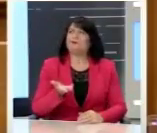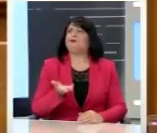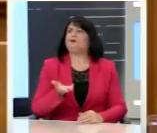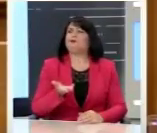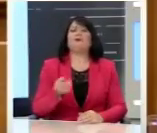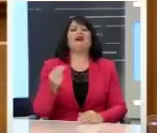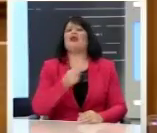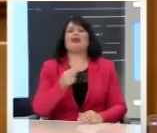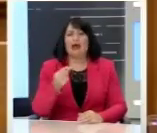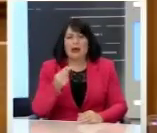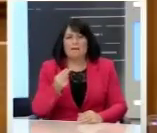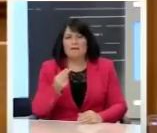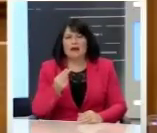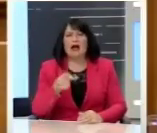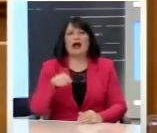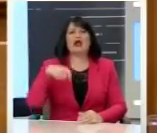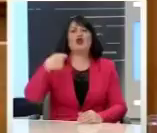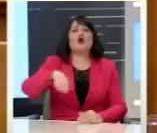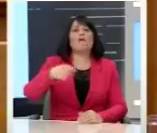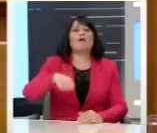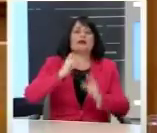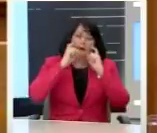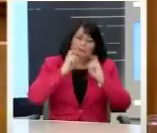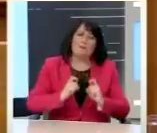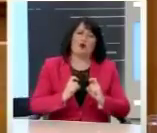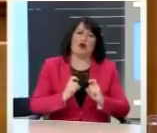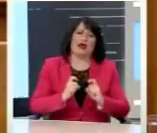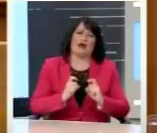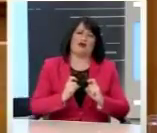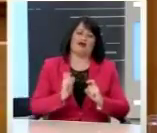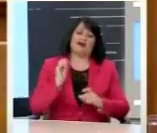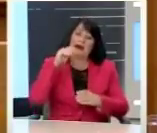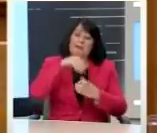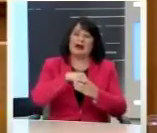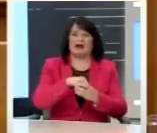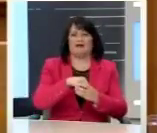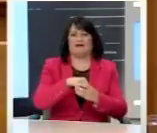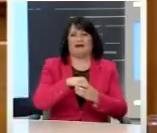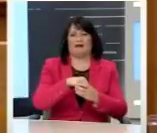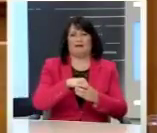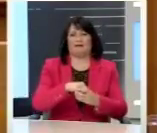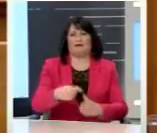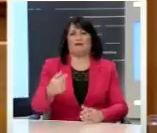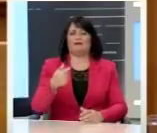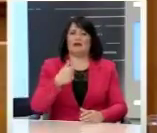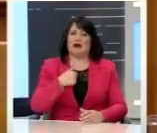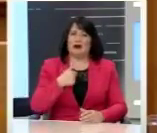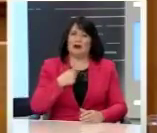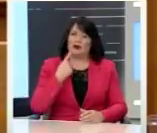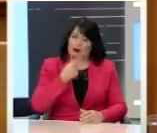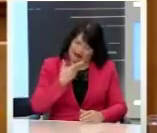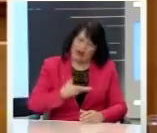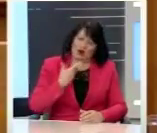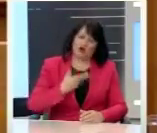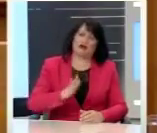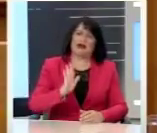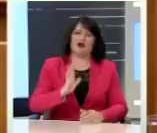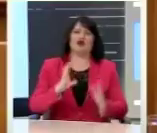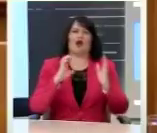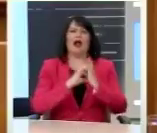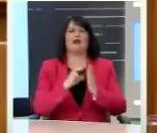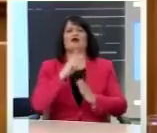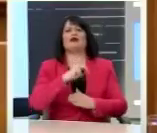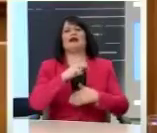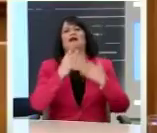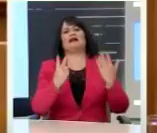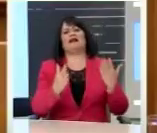είναι θέμα, είναι νομική υποχρέωση της παρέμβασης της δικής μου που υπαγορεύεται, για να κλείνω, με το άρθρο 37 παράγραφος